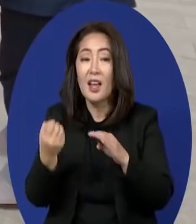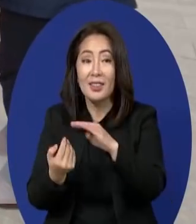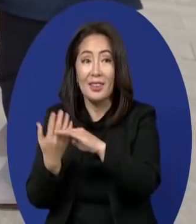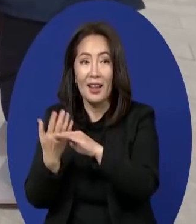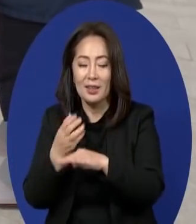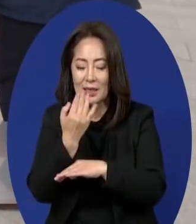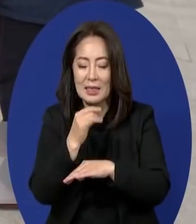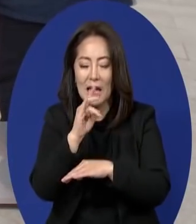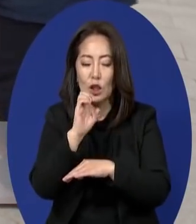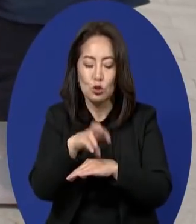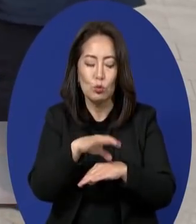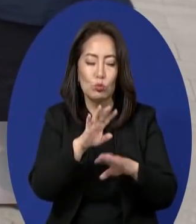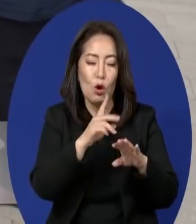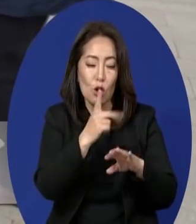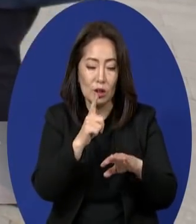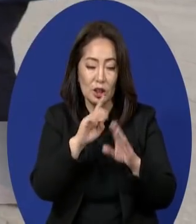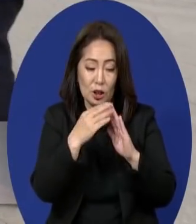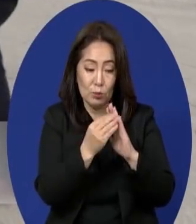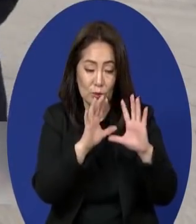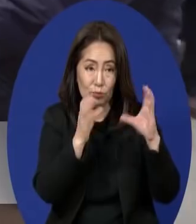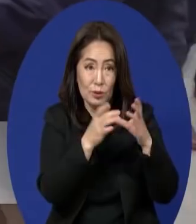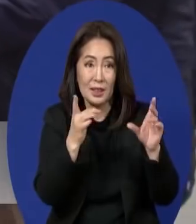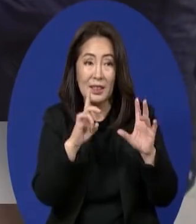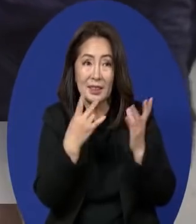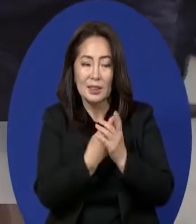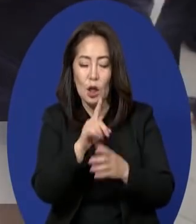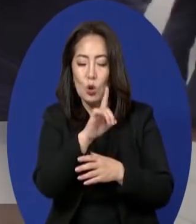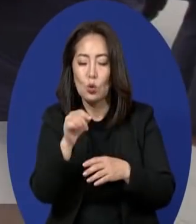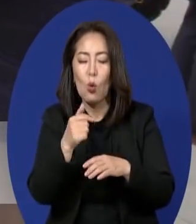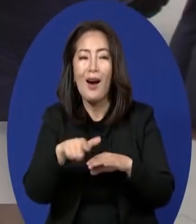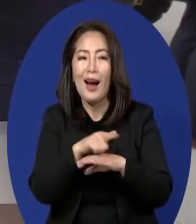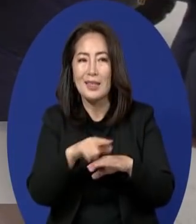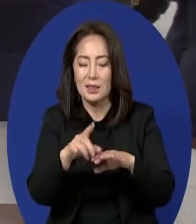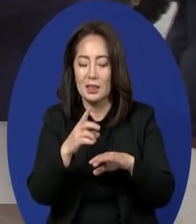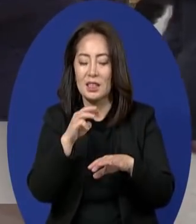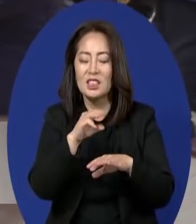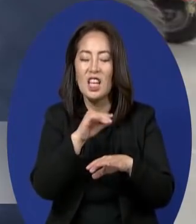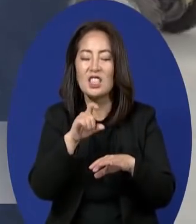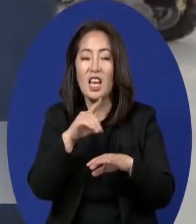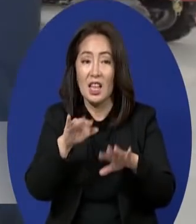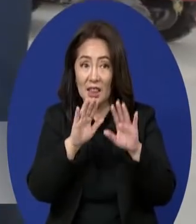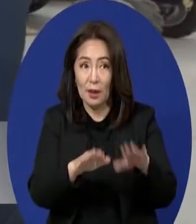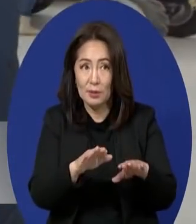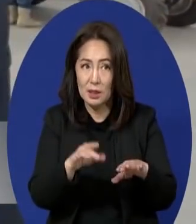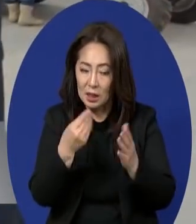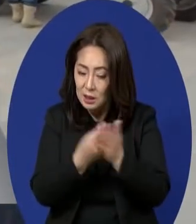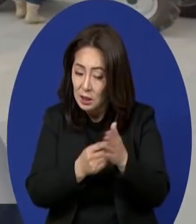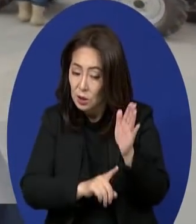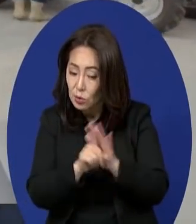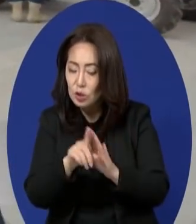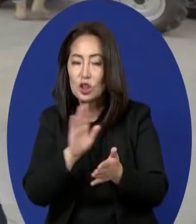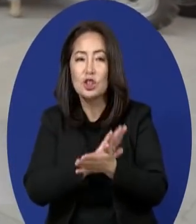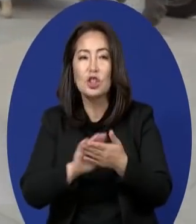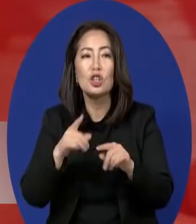сумын 21 малчин өрх нэгдэж, энэ хавраас 100 гаруй гаад малын тэжээл тариалсан байна. Яг ийм үүсгэл олон сумдад бий болжээ. Шинэ өдөө